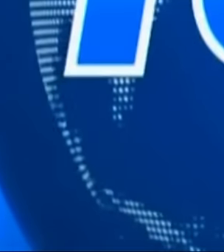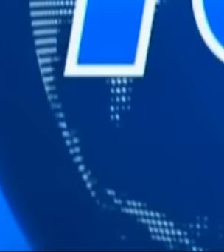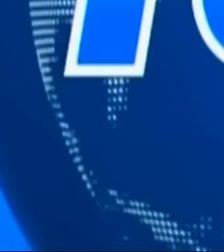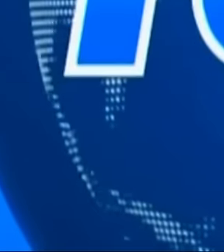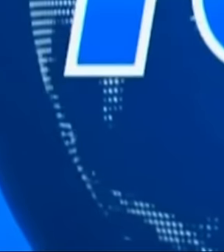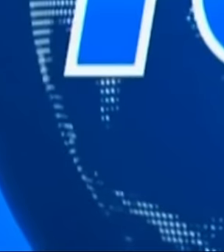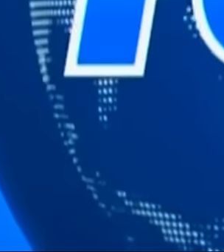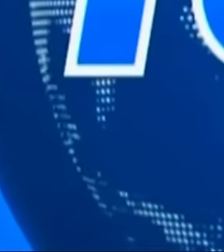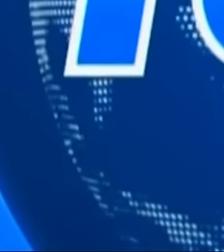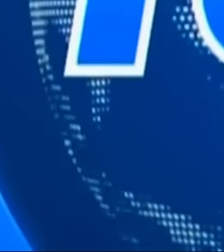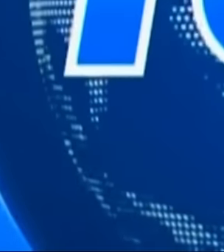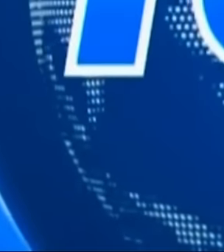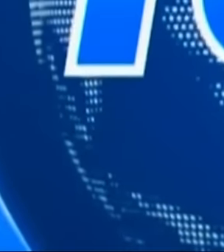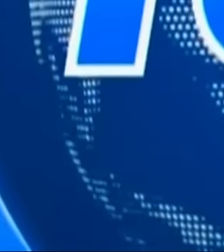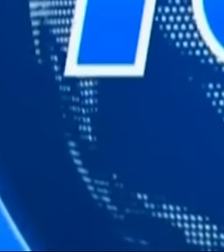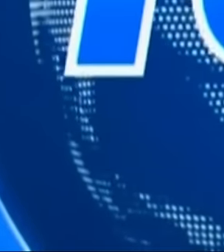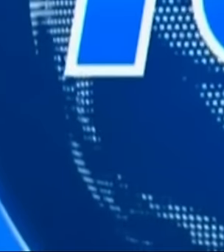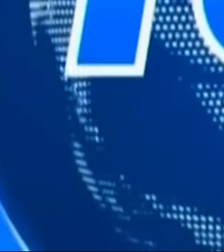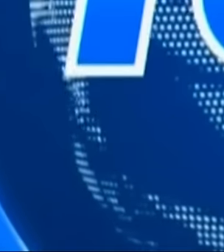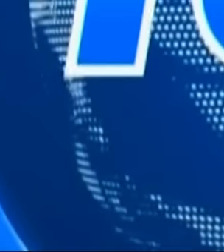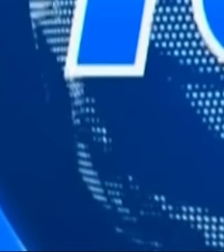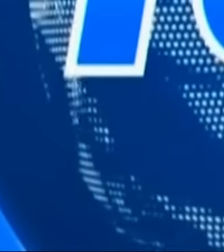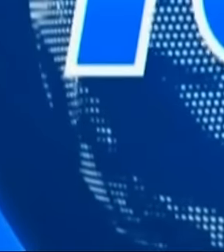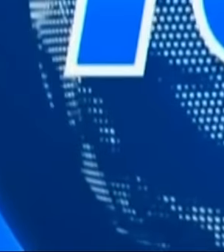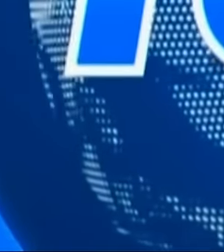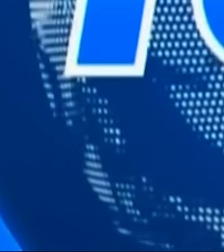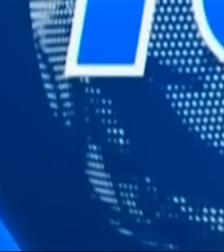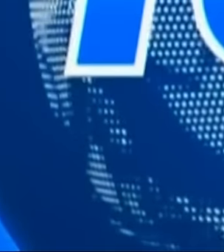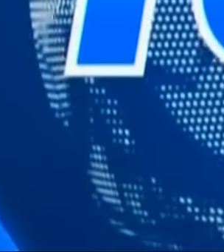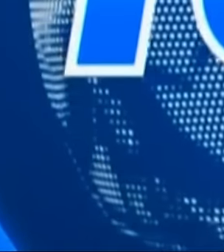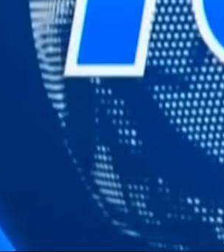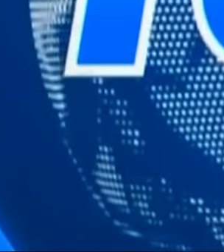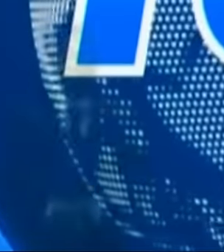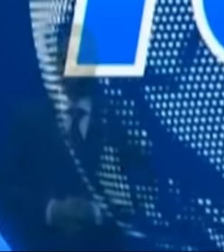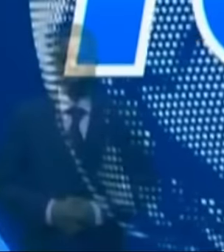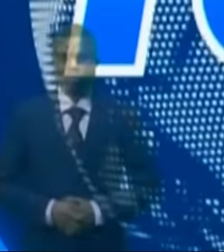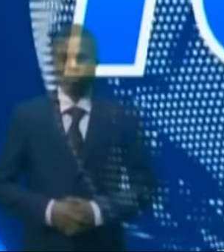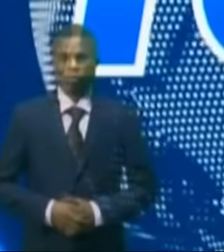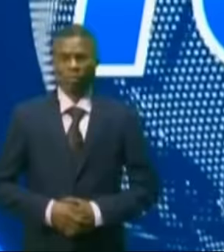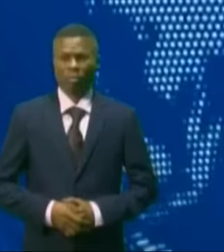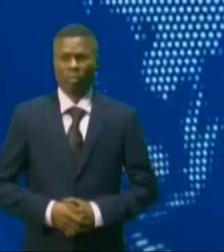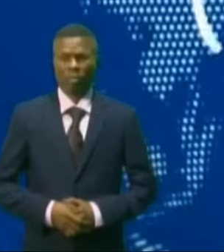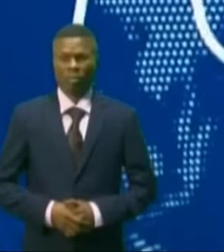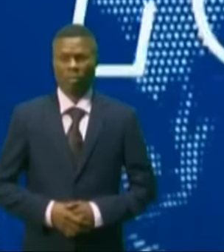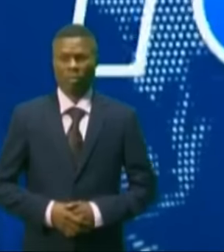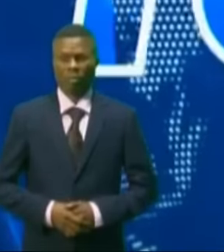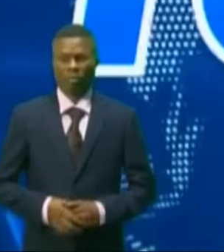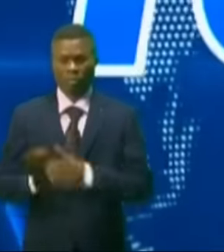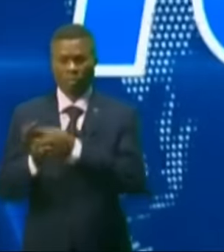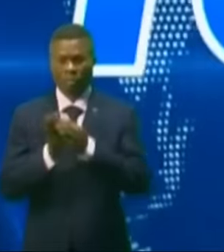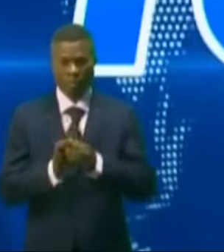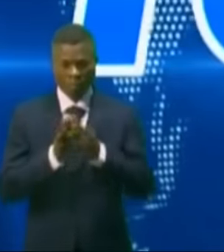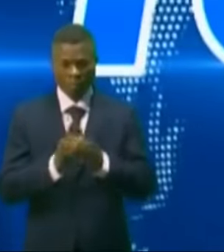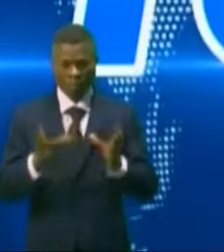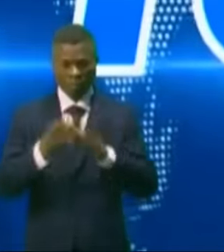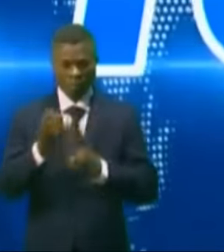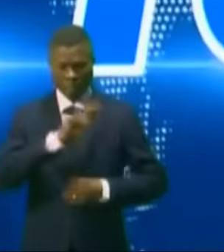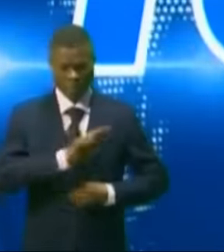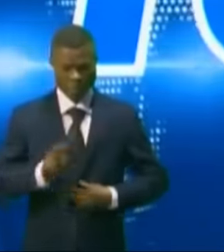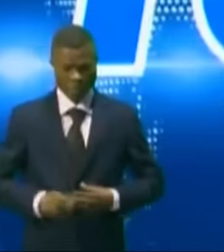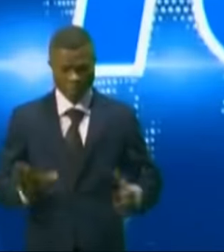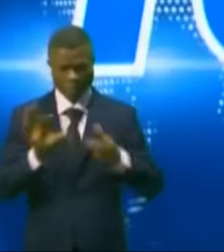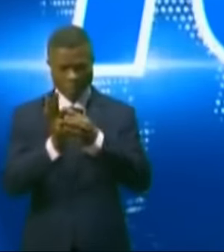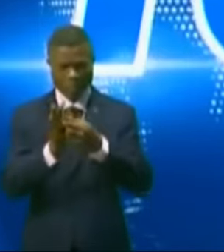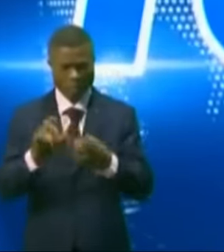dans ce journal. Bienvenue à toutes et à tous. L'Union européenne et la République démocratique du Congo renforcent leurs liens